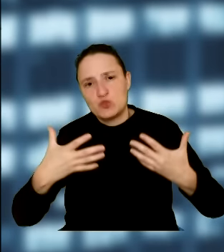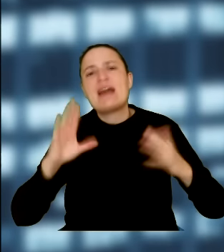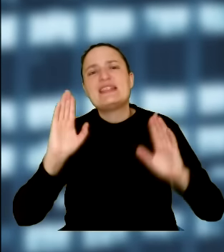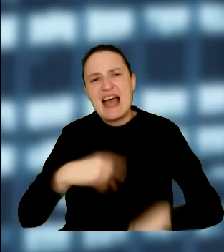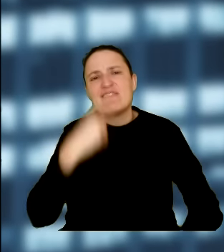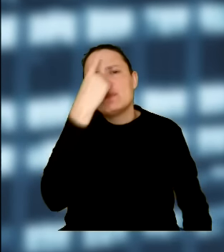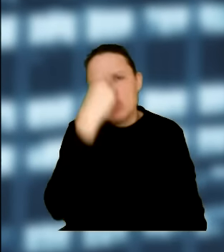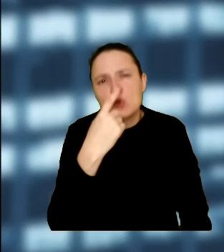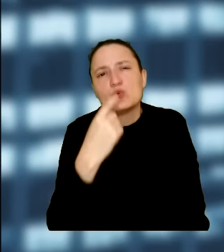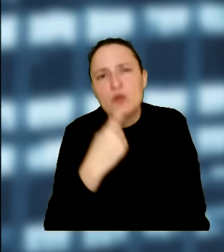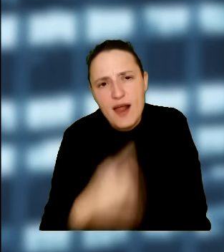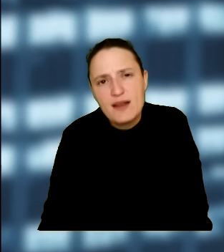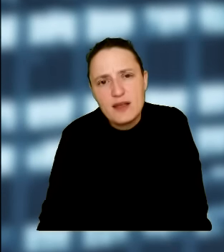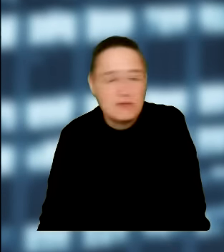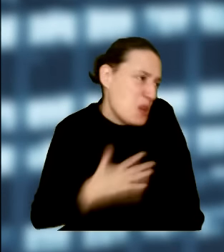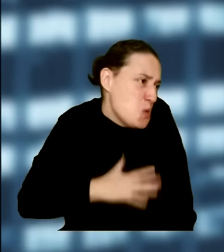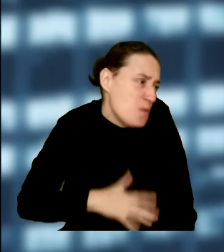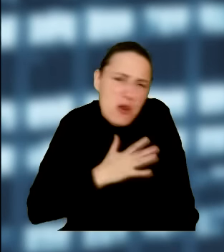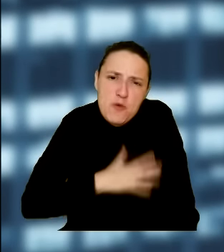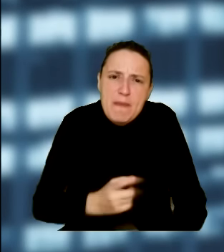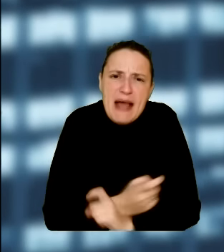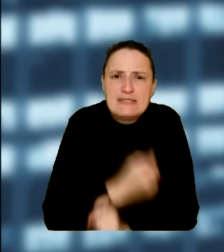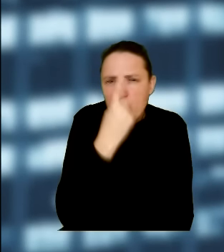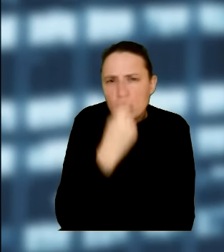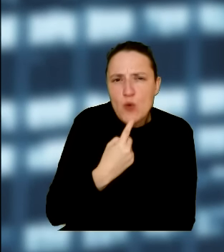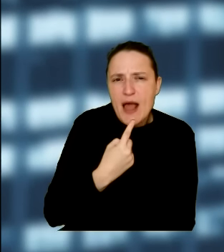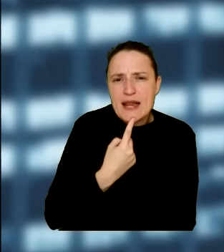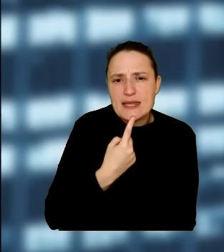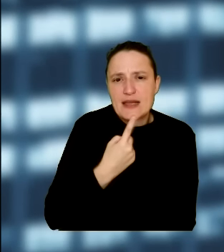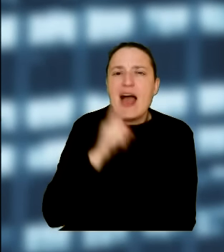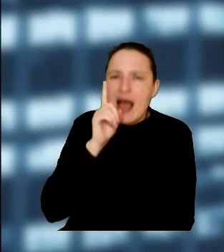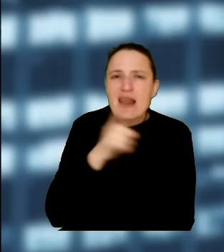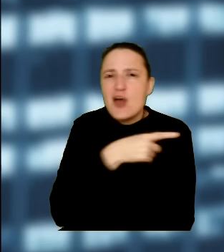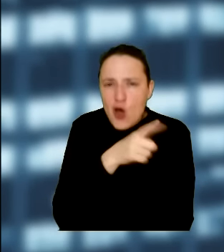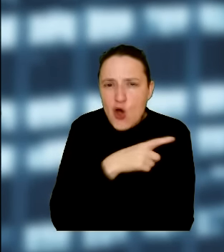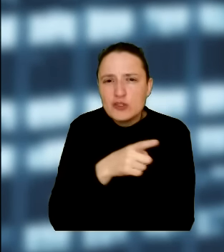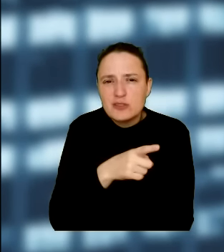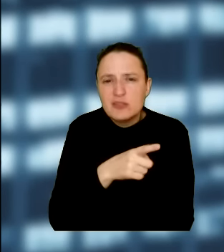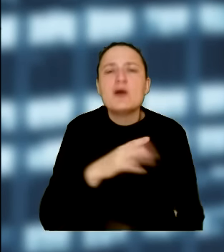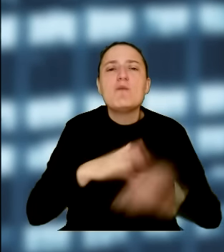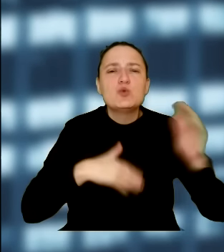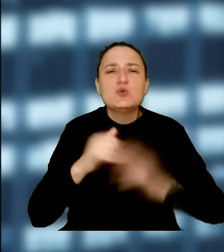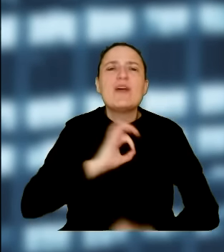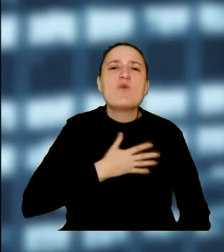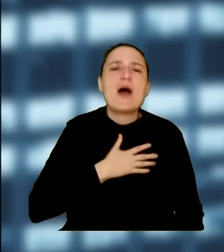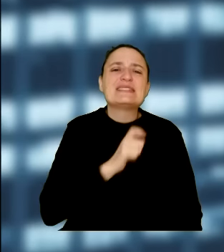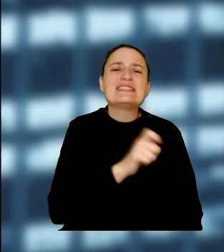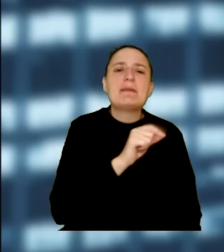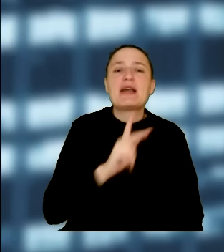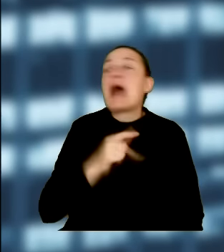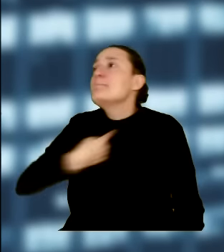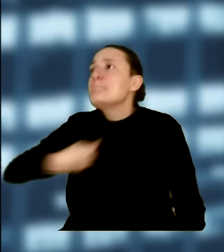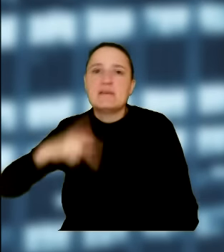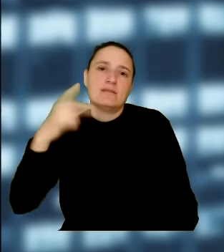tak? Nie, ja bardzo lubię, to nie o to chodzi. Nawet taka Portugalia będzie sobie budować własne CPK, a my nie.